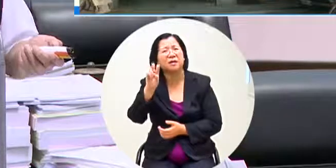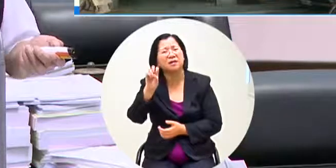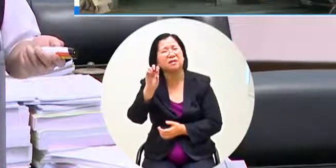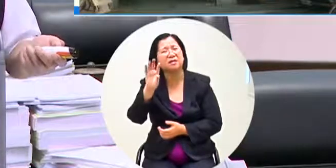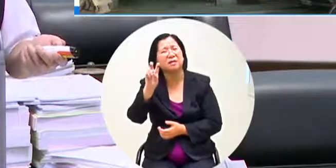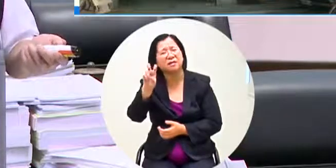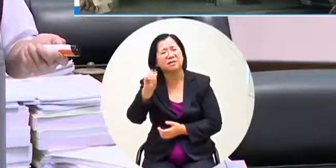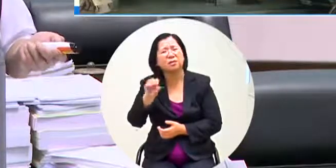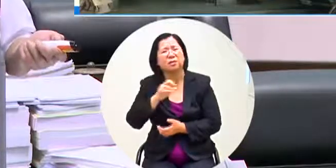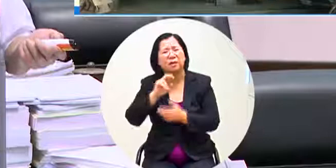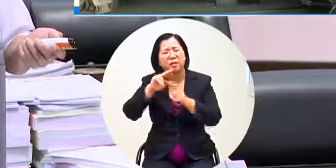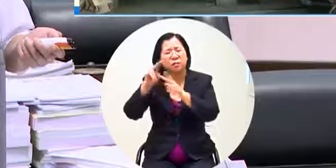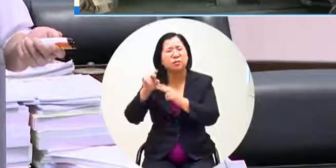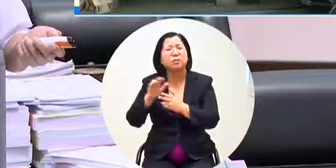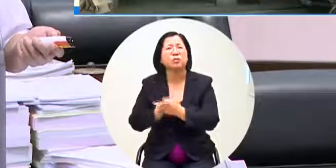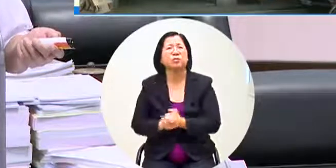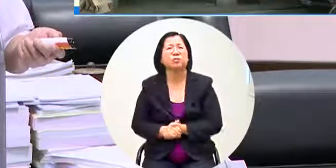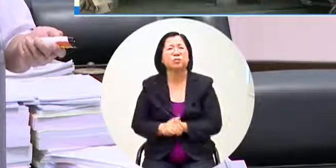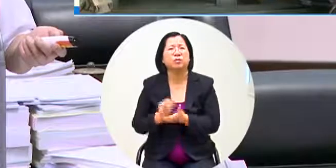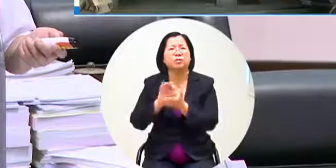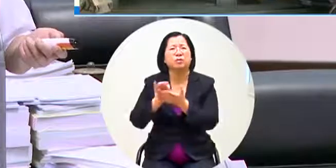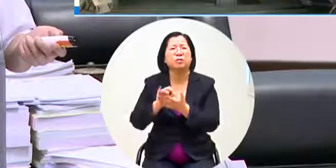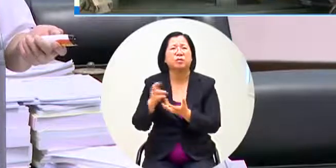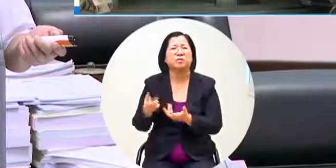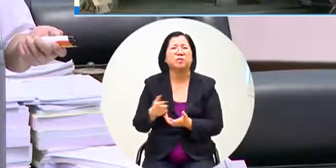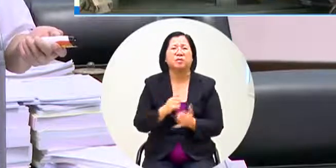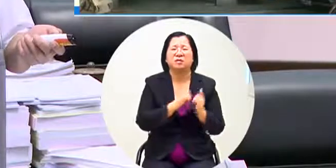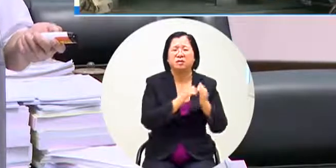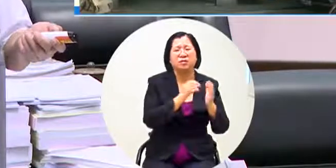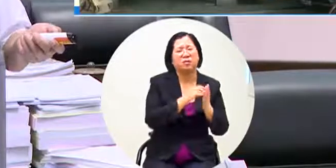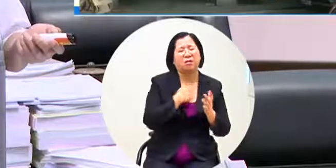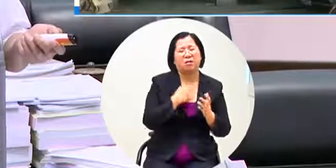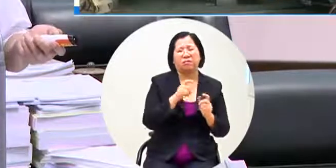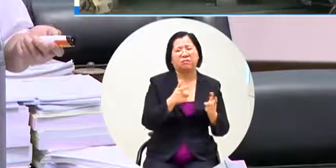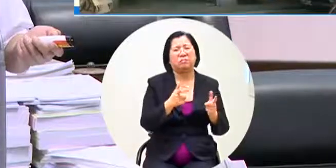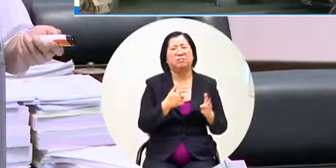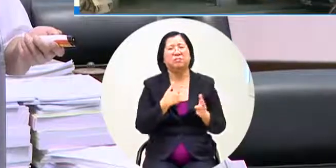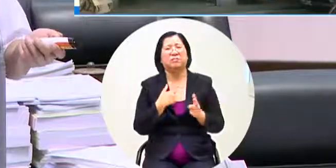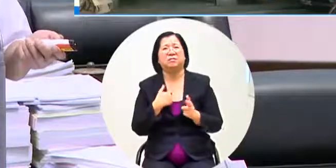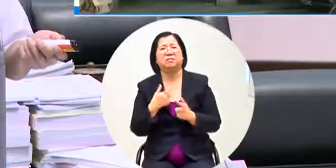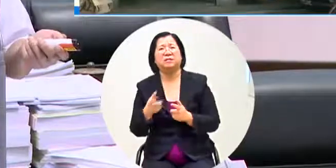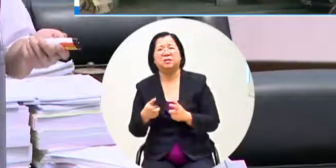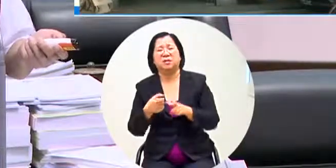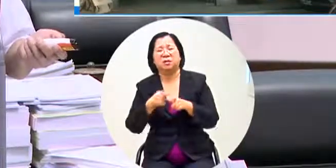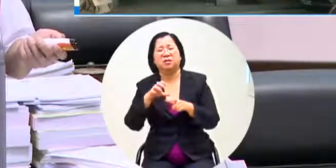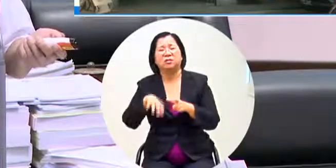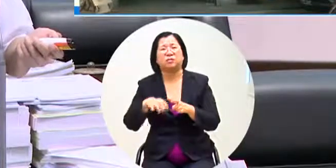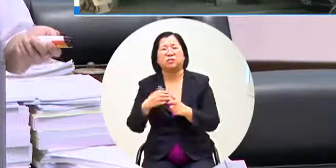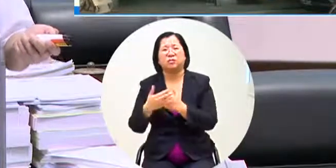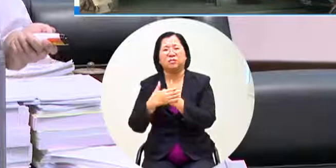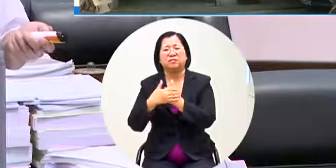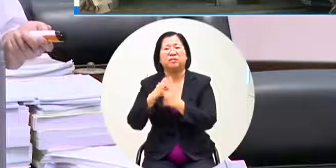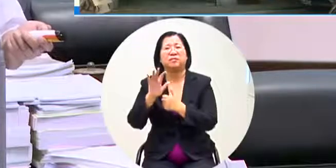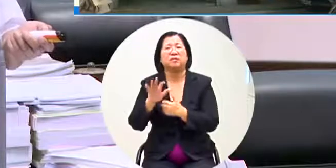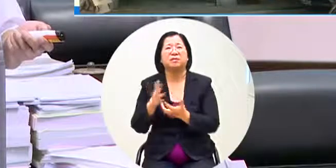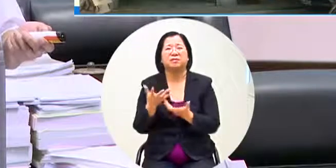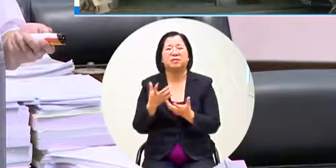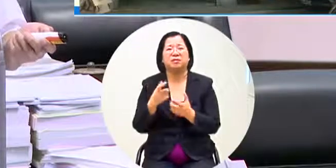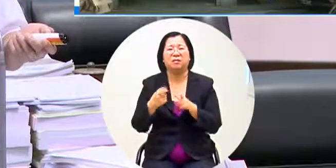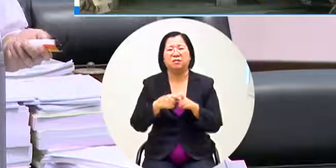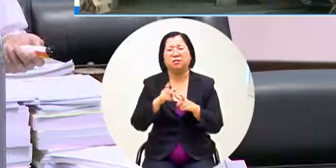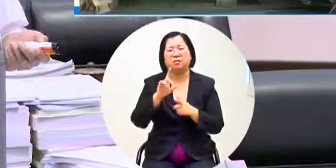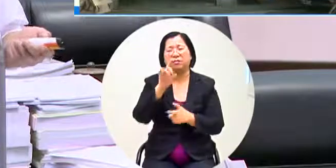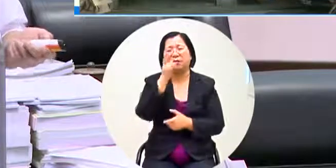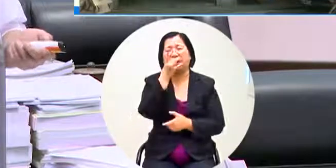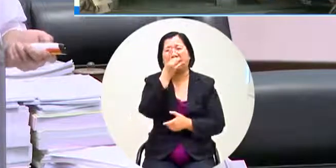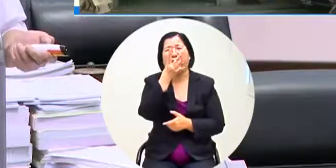是阮的，小局讲这无钱啊，阮有请公所斗相啊。啊，公所讲嗯无法度，哦安尼，啊所以讲这啦